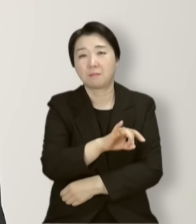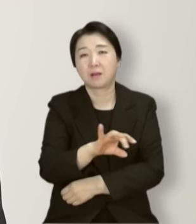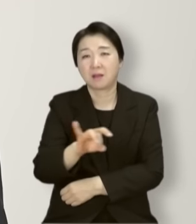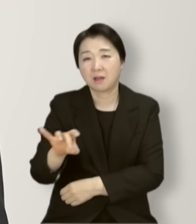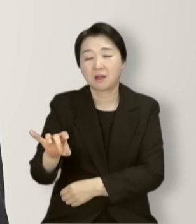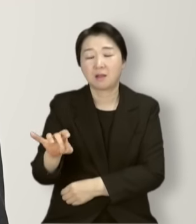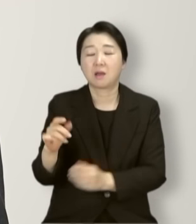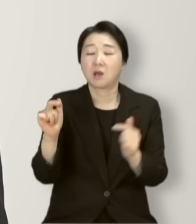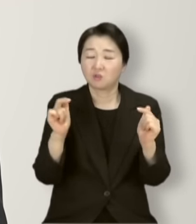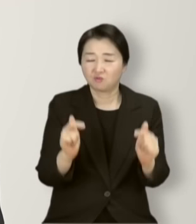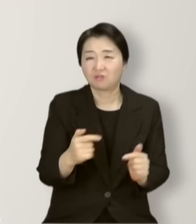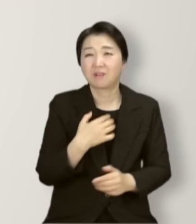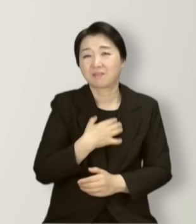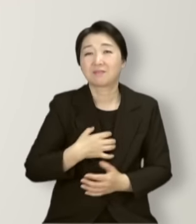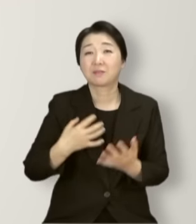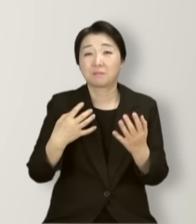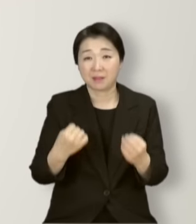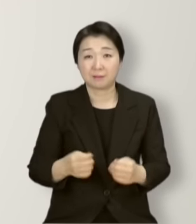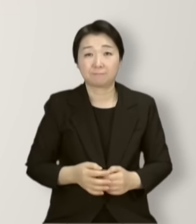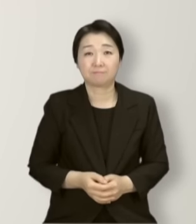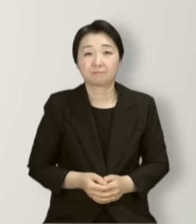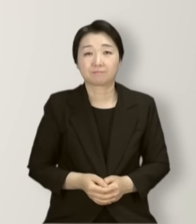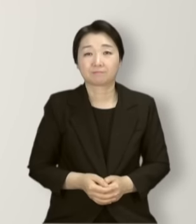걱정거리죠. 그렇죠. 그리고 거론도 많이 되고 예. 있고요.